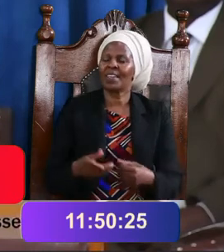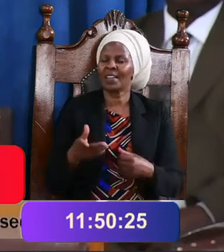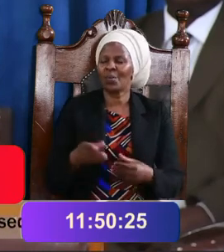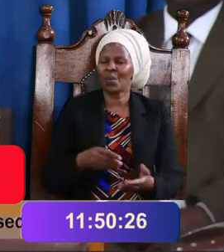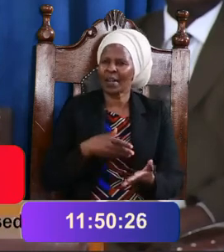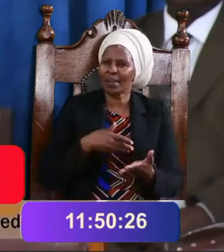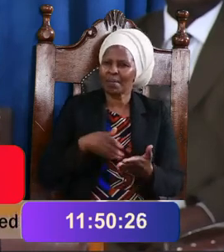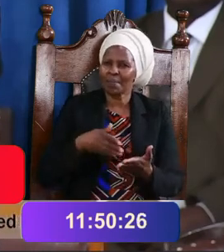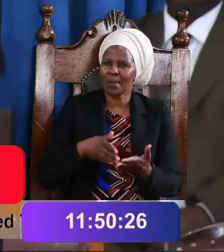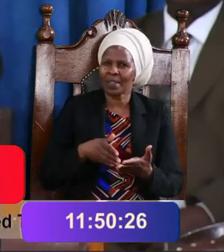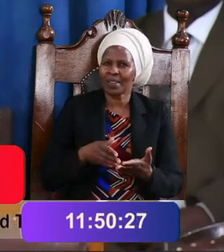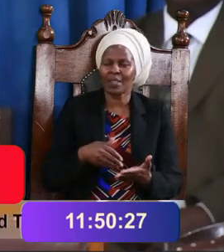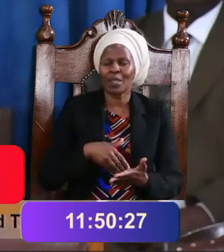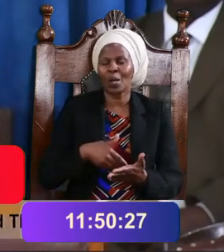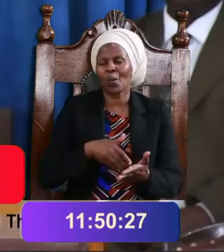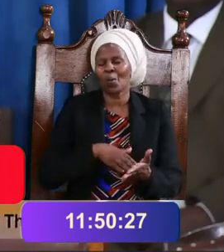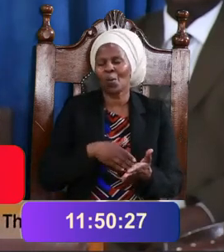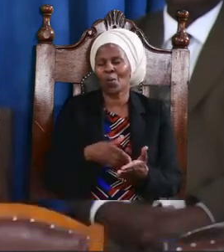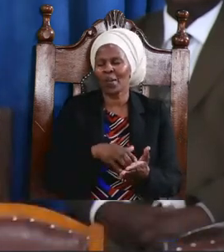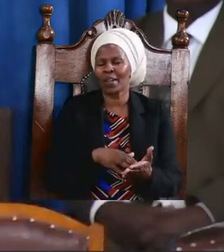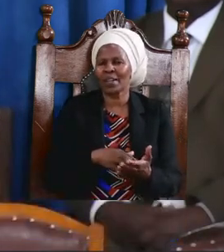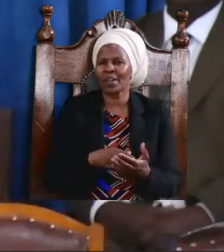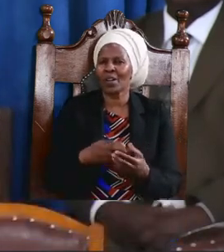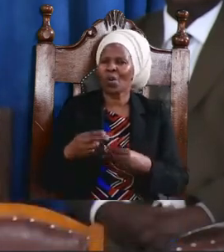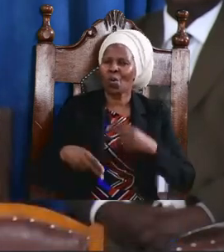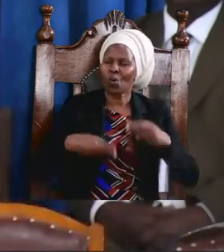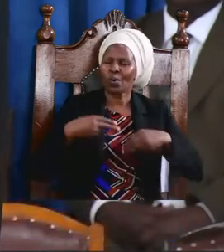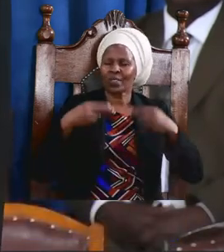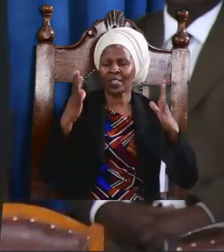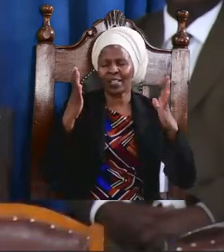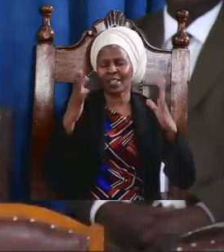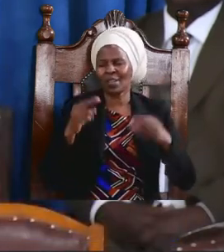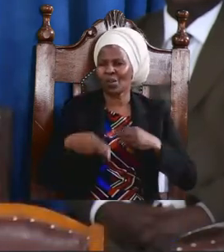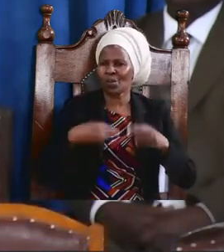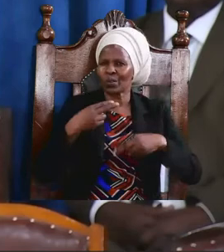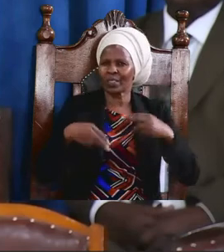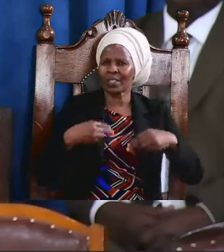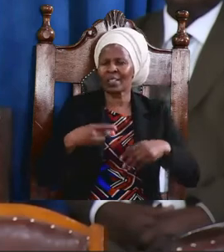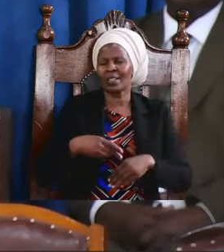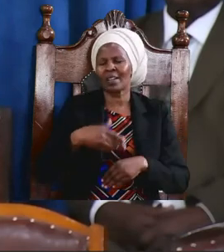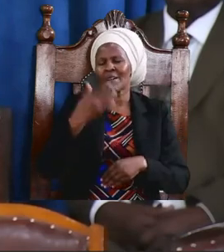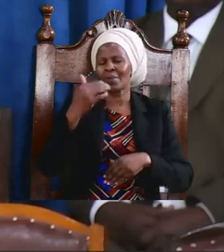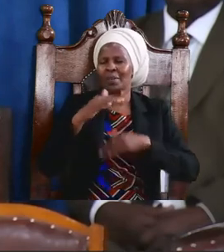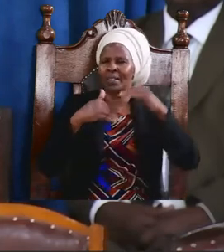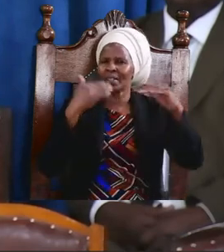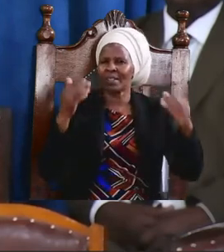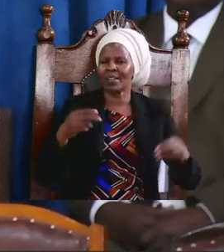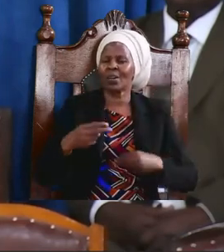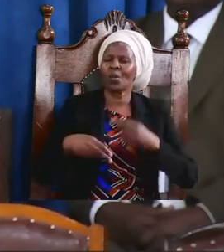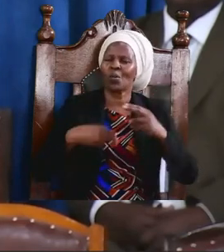ni wanyonge. Kukawa na hosana. Hosana juu mbinguni.